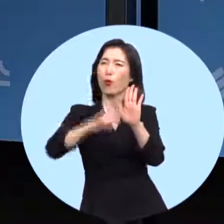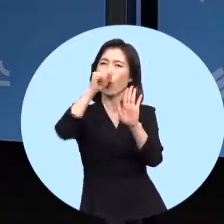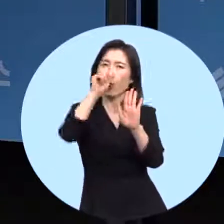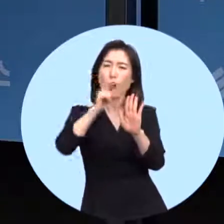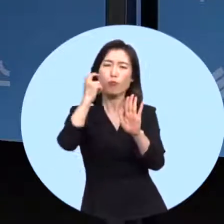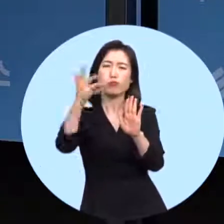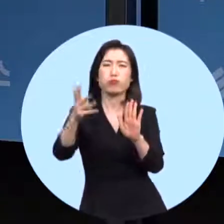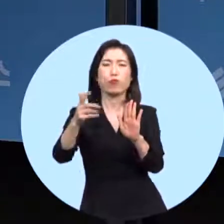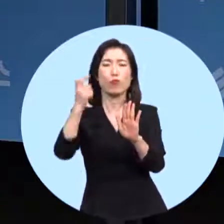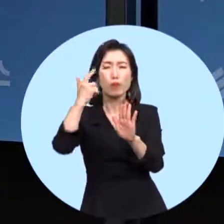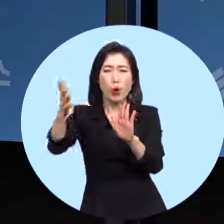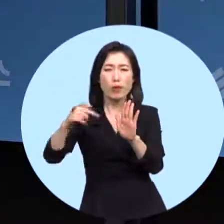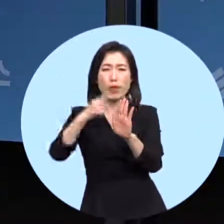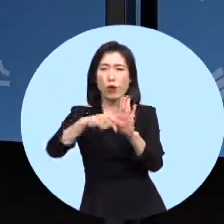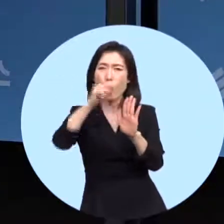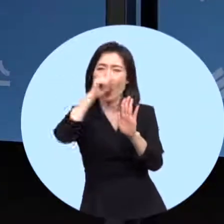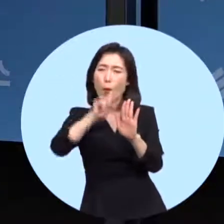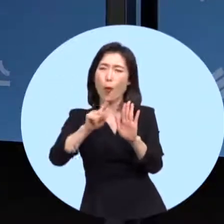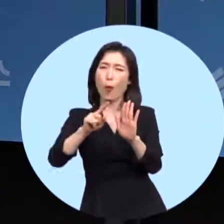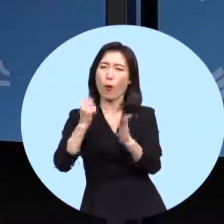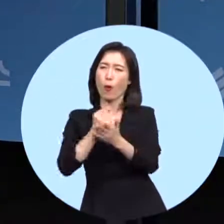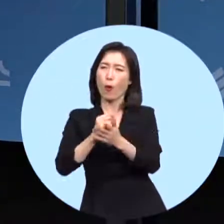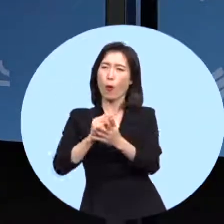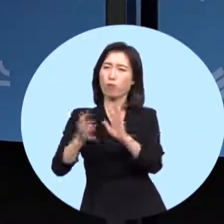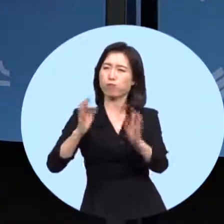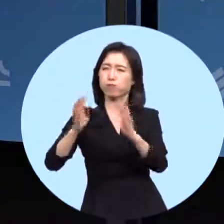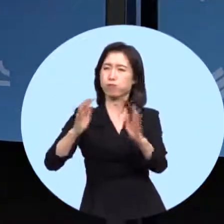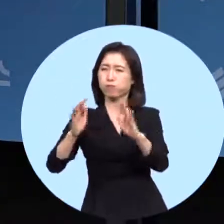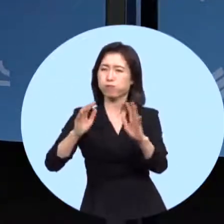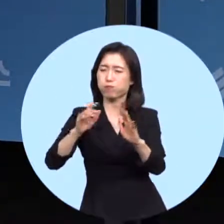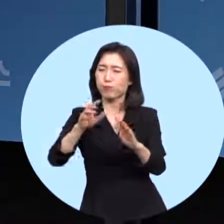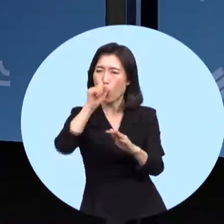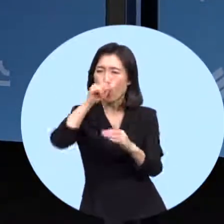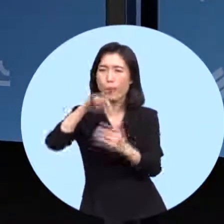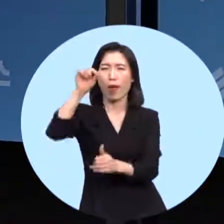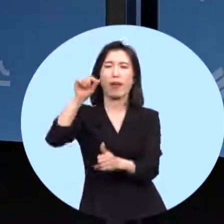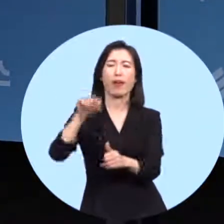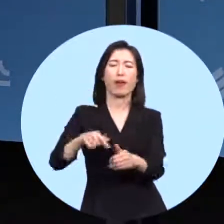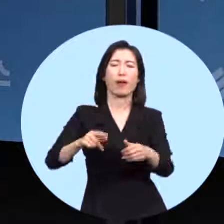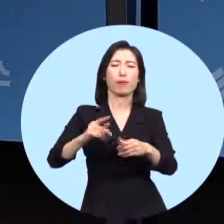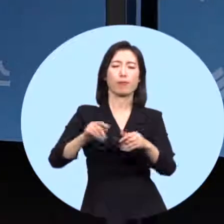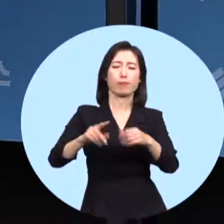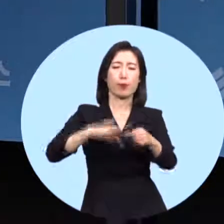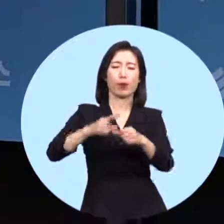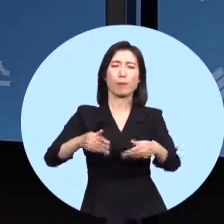그래서 쟁점화해야 한다는 차원에서 화두를 던지고 싶었습니다.